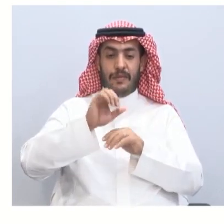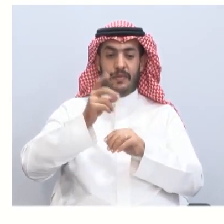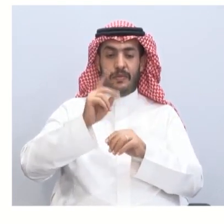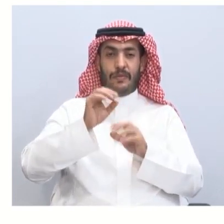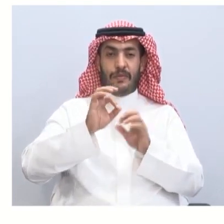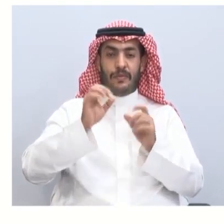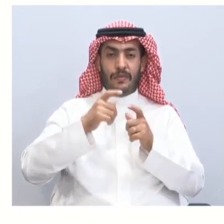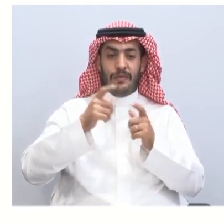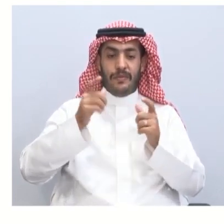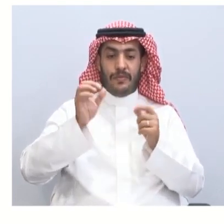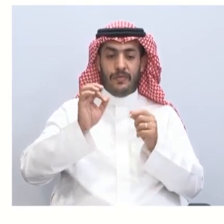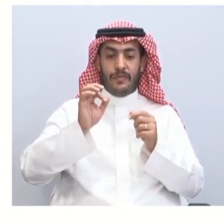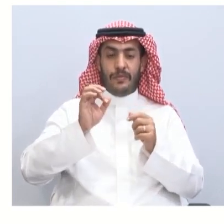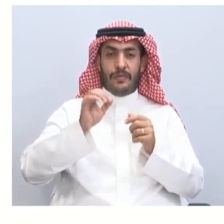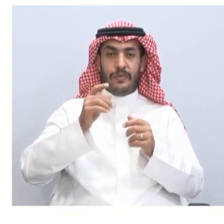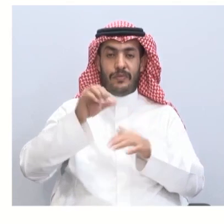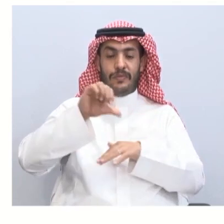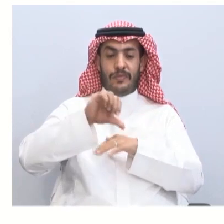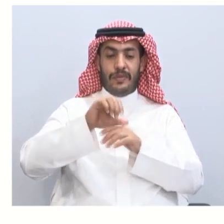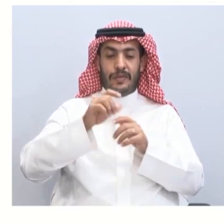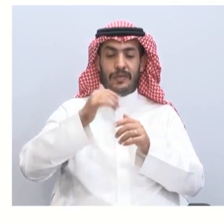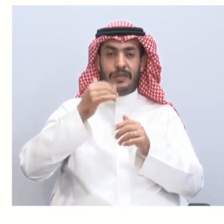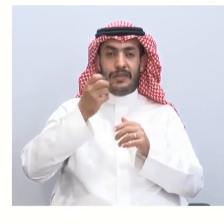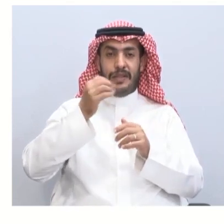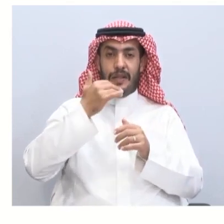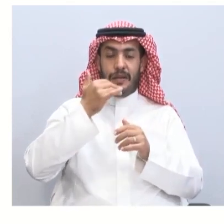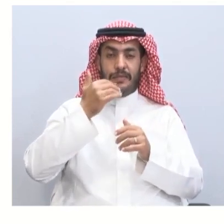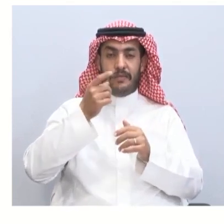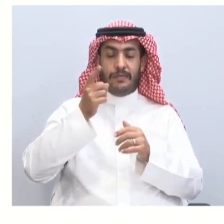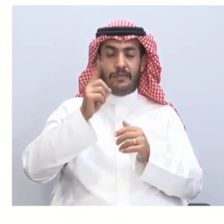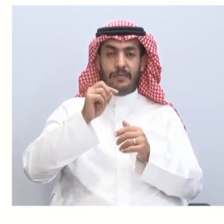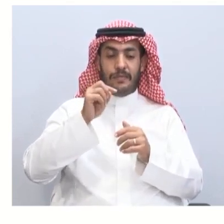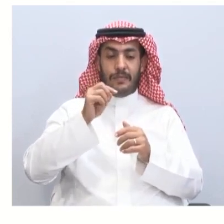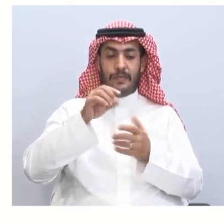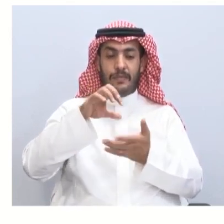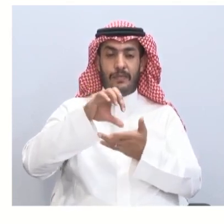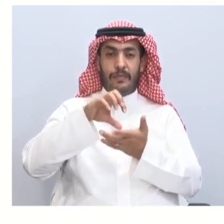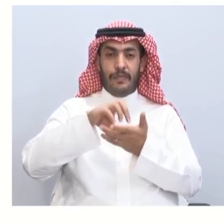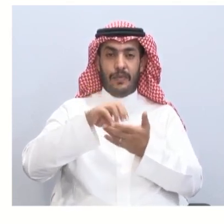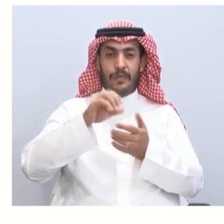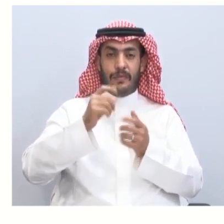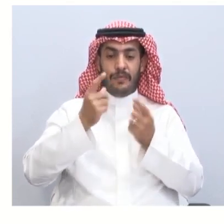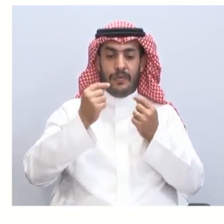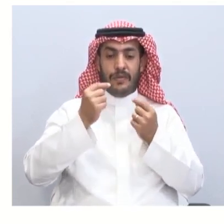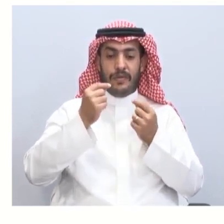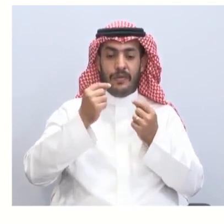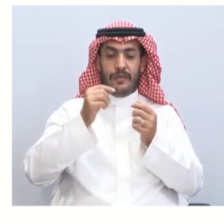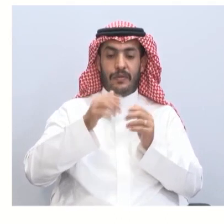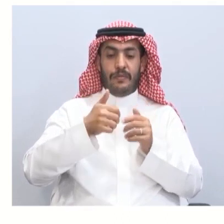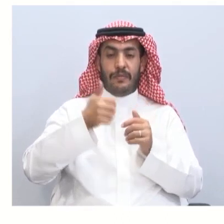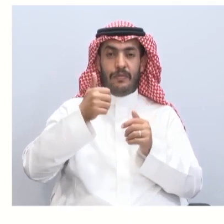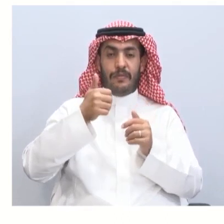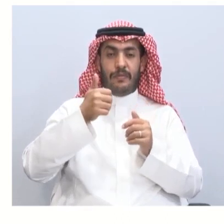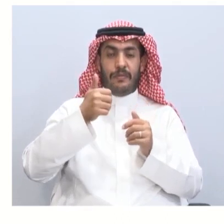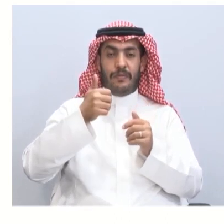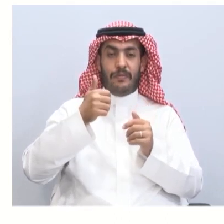باتساع مساحتها وتوسطها الجزيره العربيه ايضا موقع مميز واستراتيجي جعلها